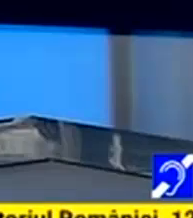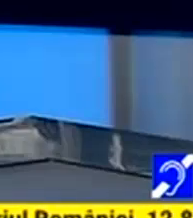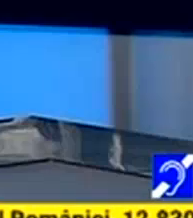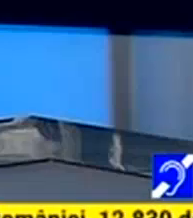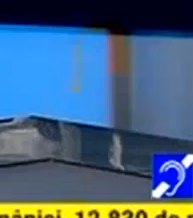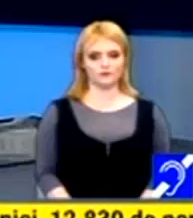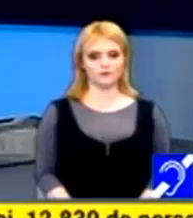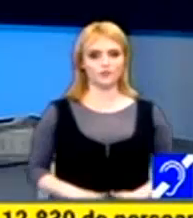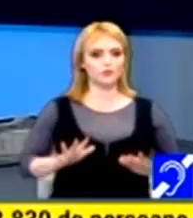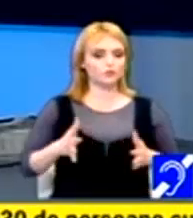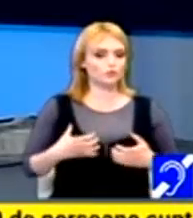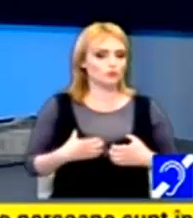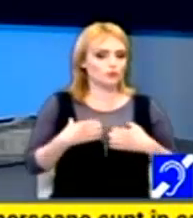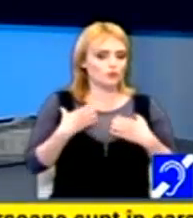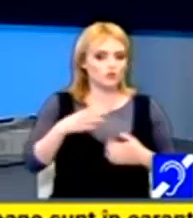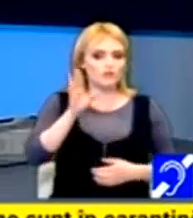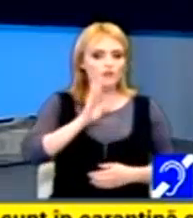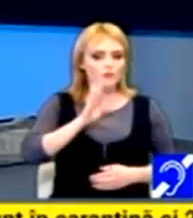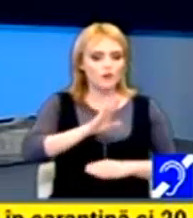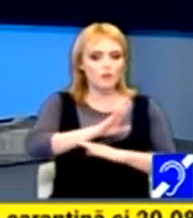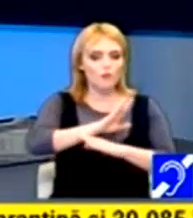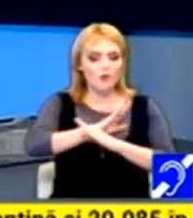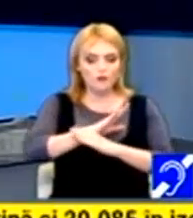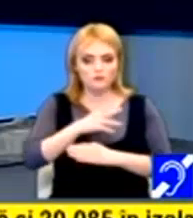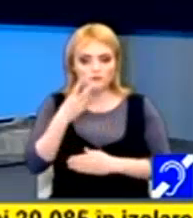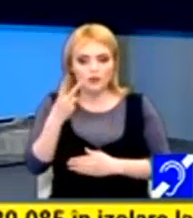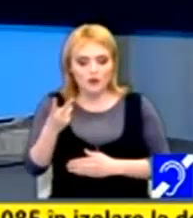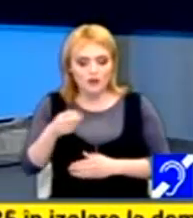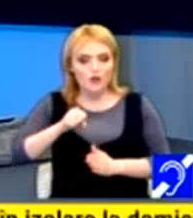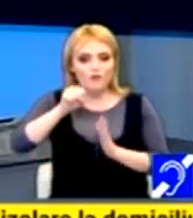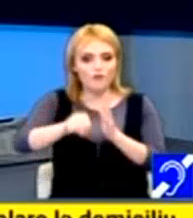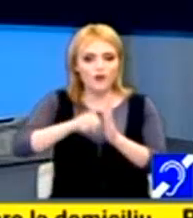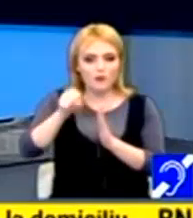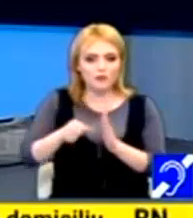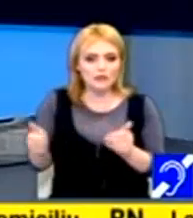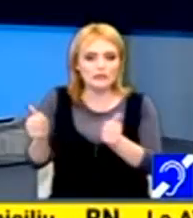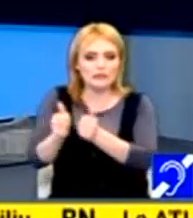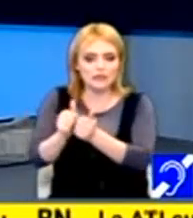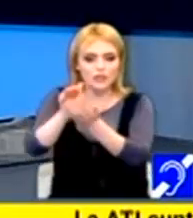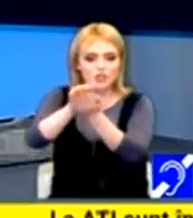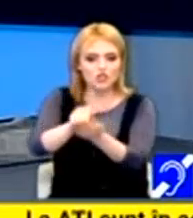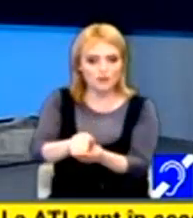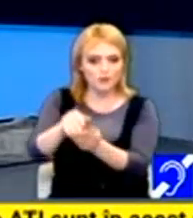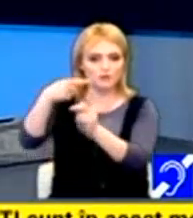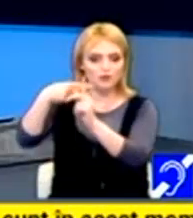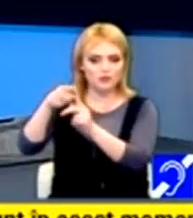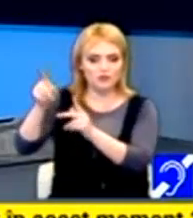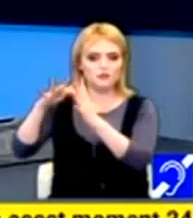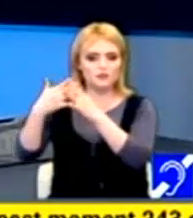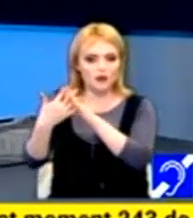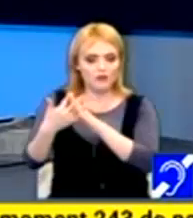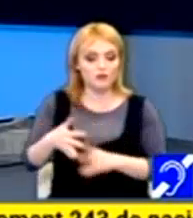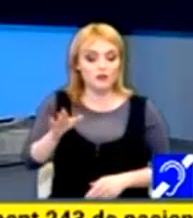Caz șocant la Stăuceni, cadavrul unei femei a fost găsit într-o fântână aflată în apropierea cimitirului din localitate. Potrivit anchetatorilor, pe